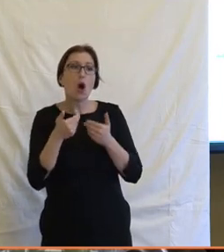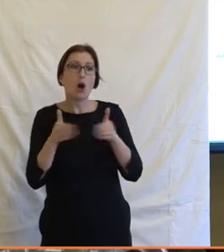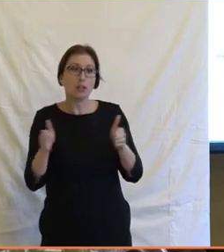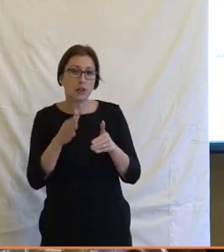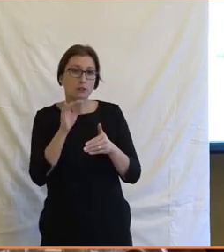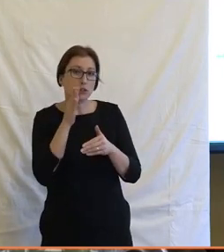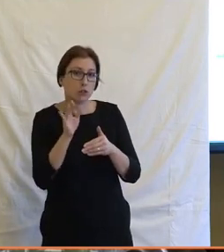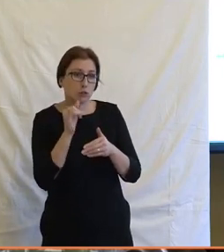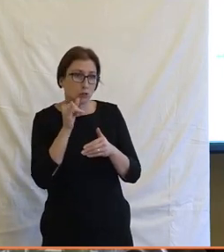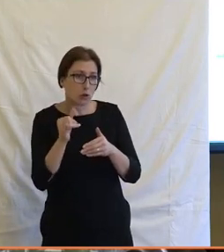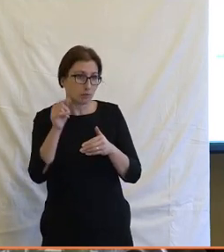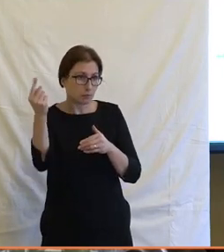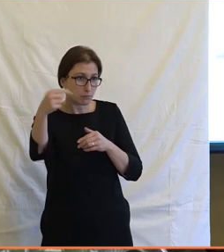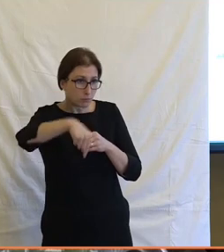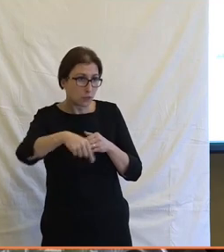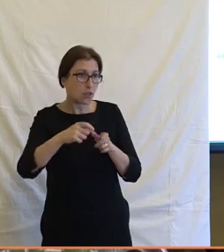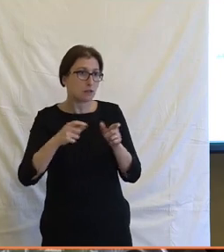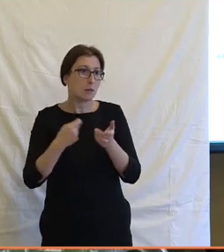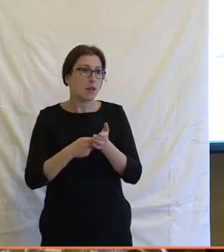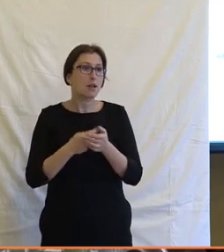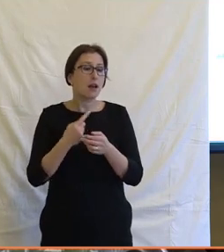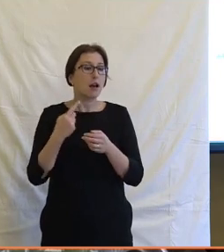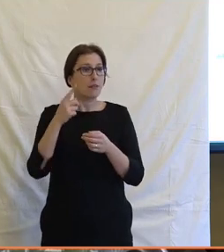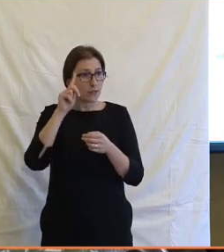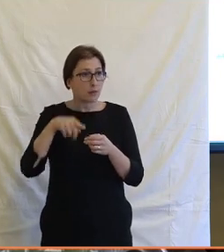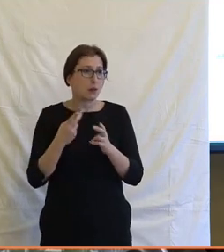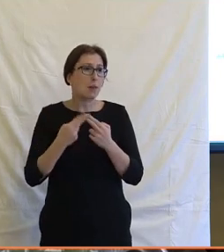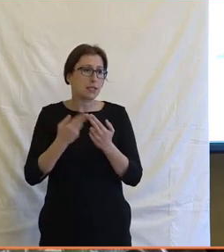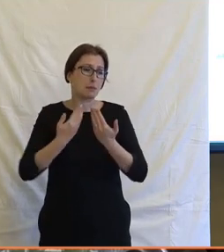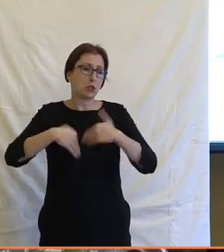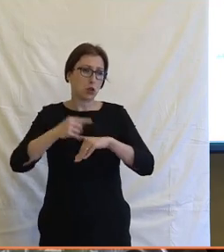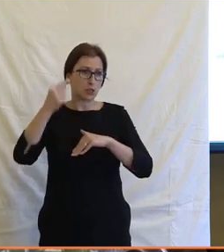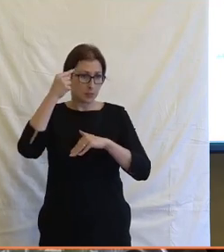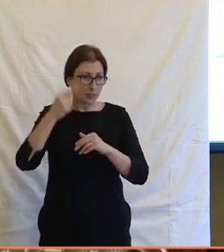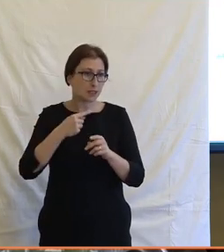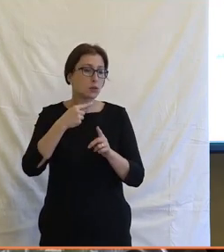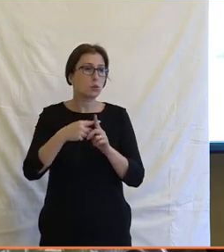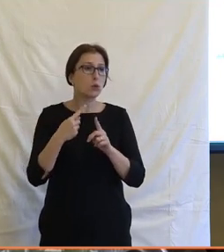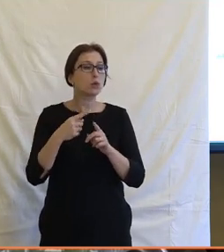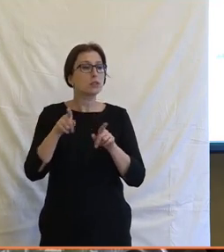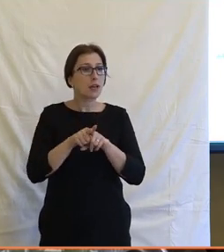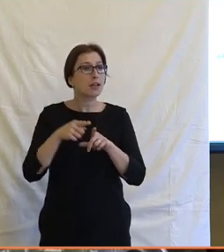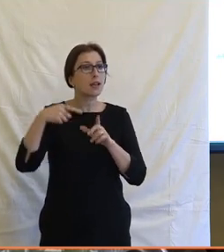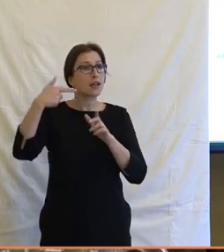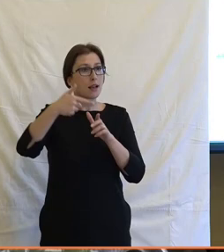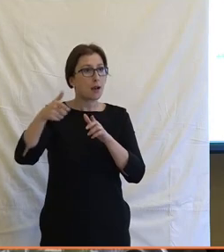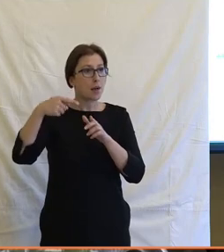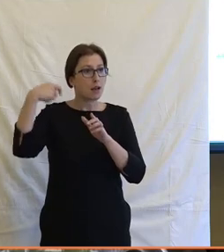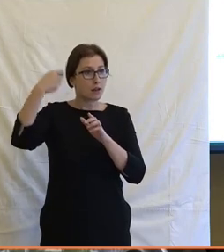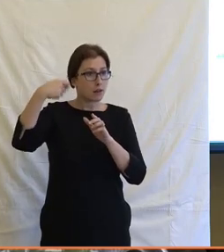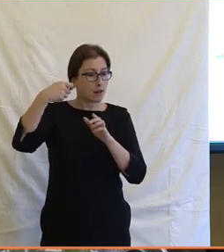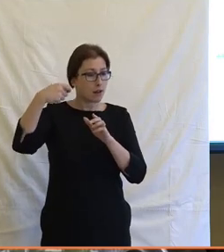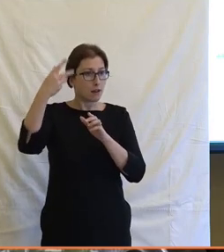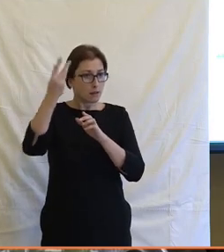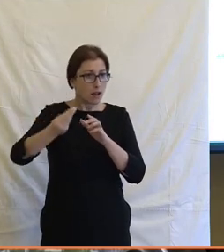je samozřejmě jistá jakoby taková bezpečnostní věc, ale zároveň víme, že ta kamera ty nahrává okolí celou tu dobu, že